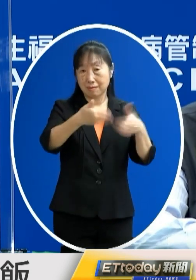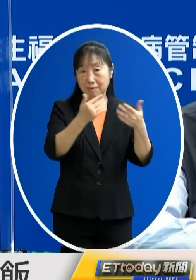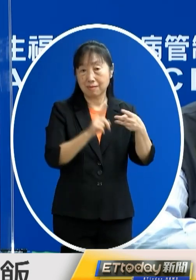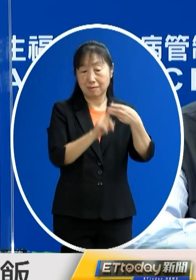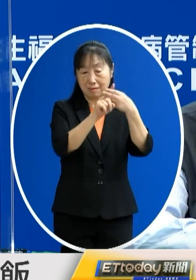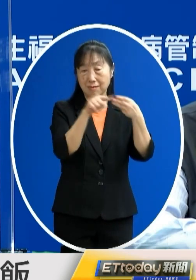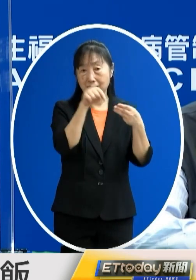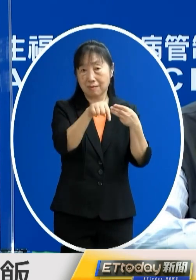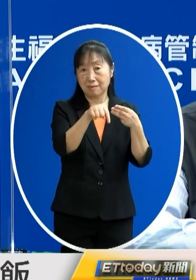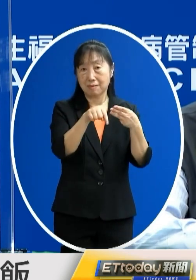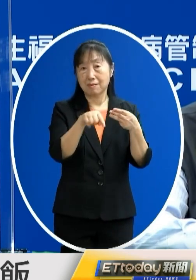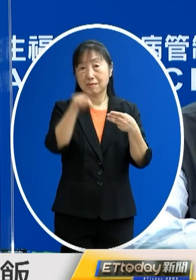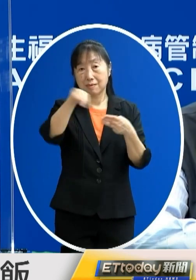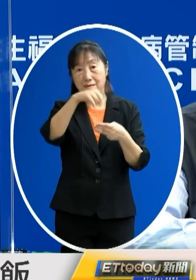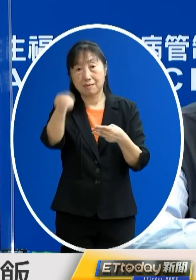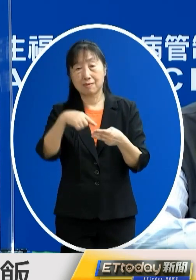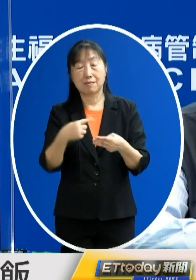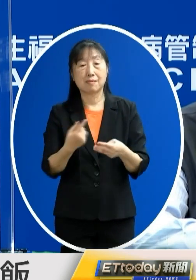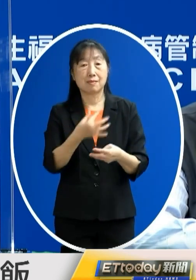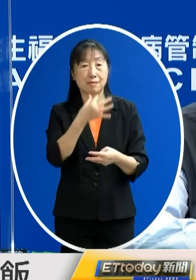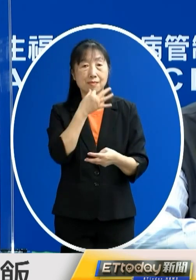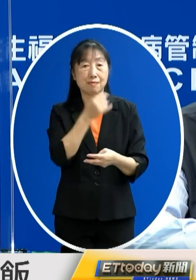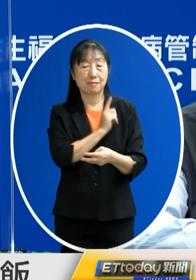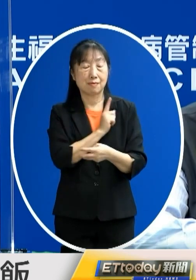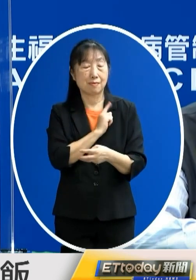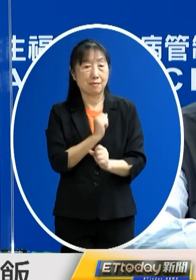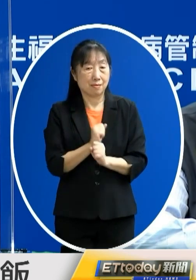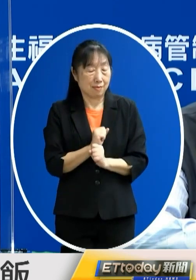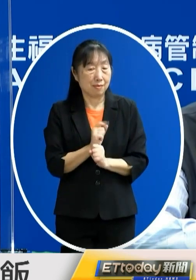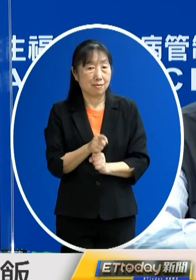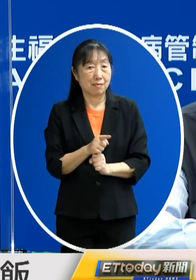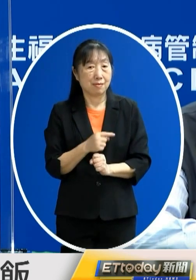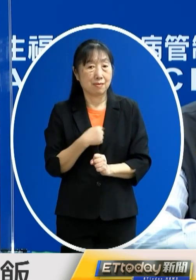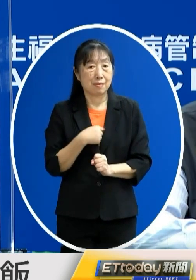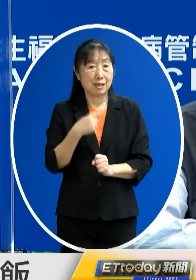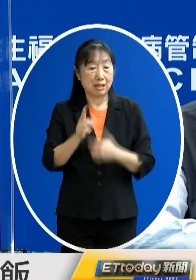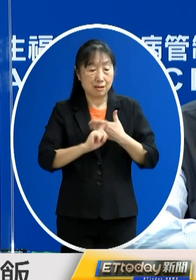主，大家尽量避免，大家尽量避免，但不用太过于恐慌。